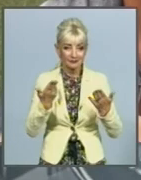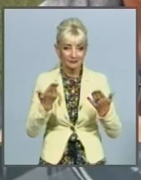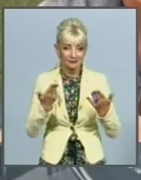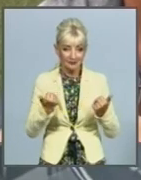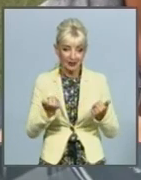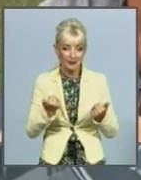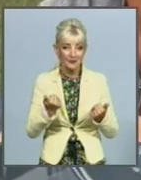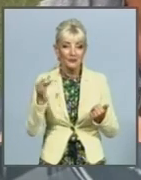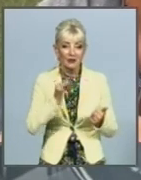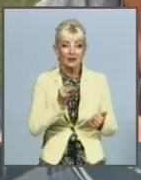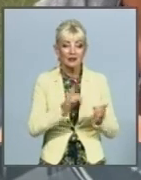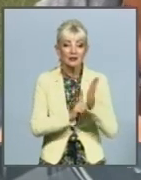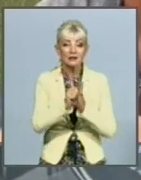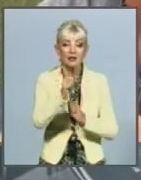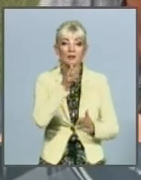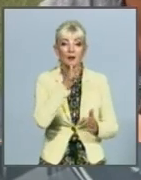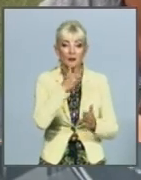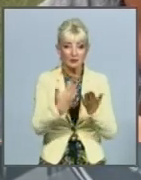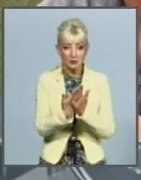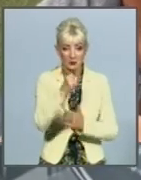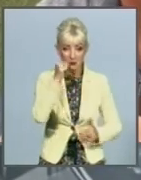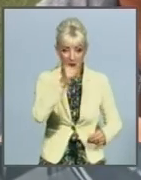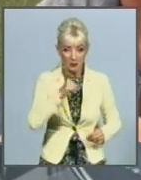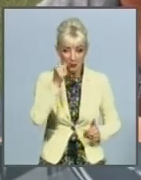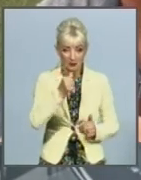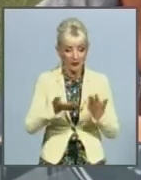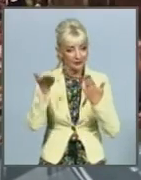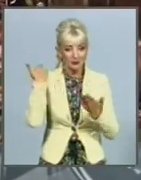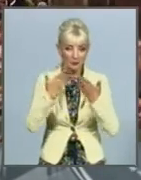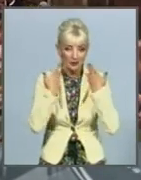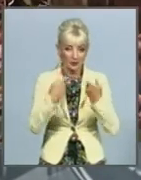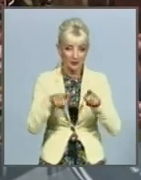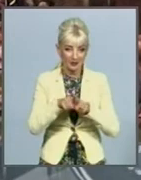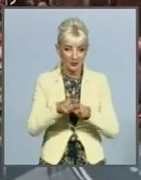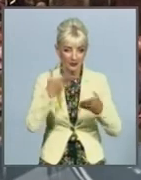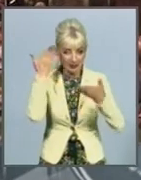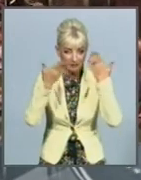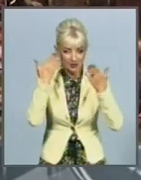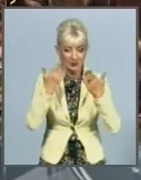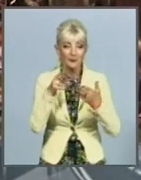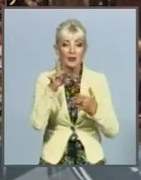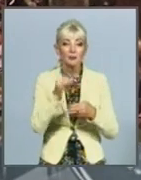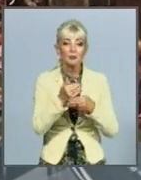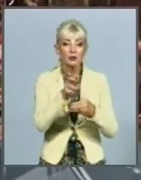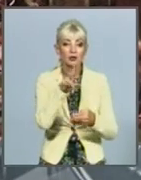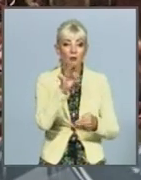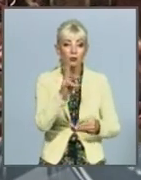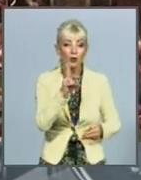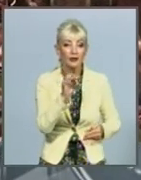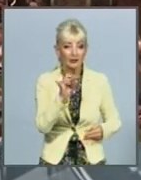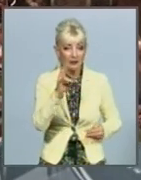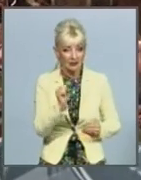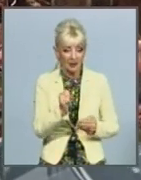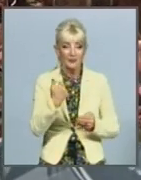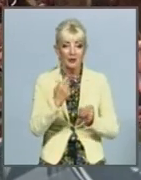Так. З моменту з Нового року. Давно не было. При поддержке блока Кернеса «Успешный Харьков» мы запускаем ряд